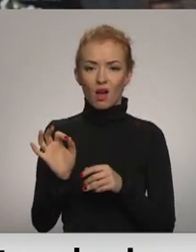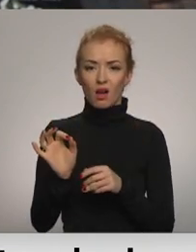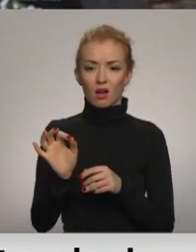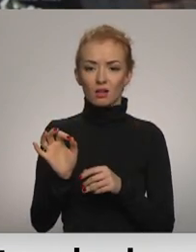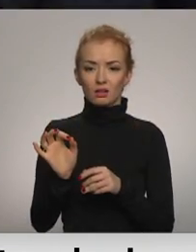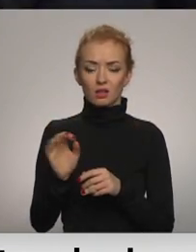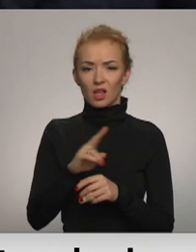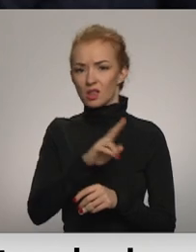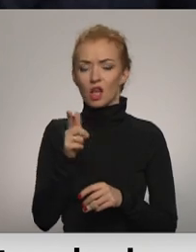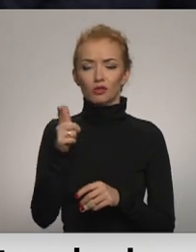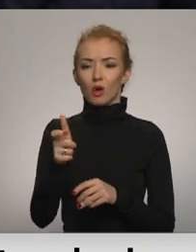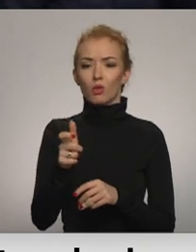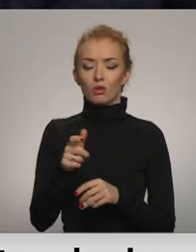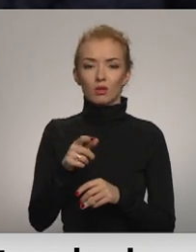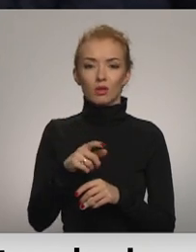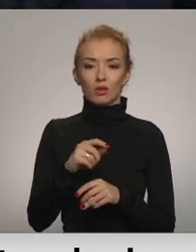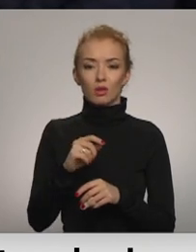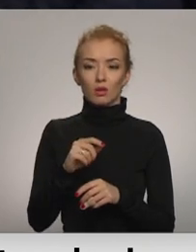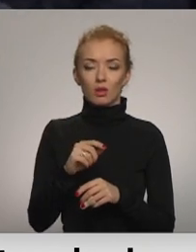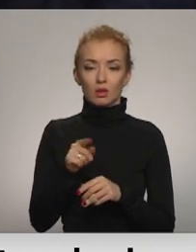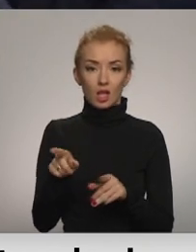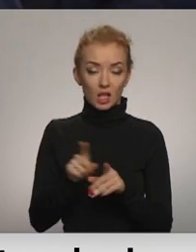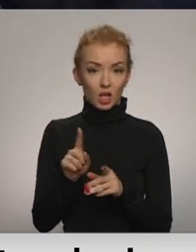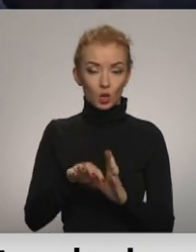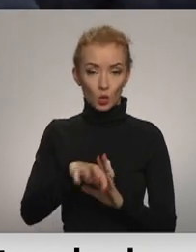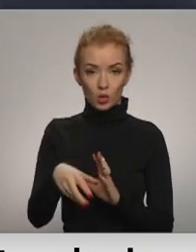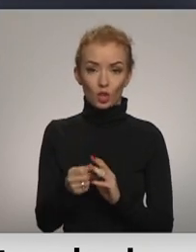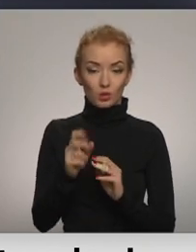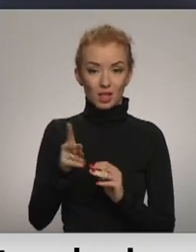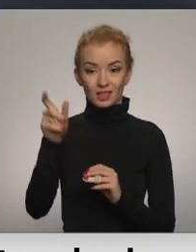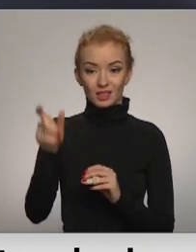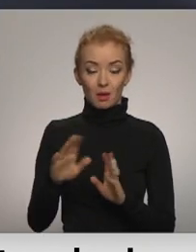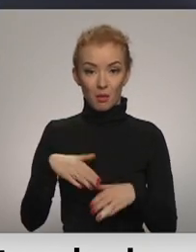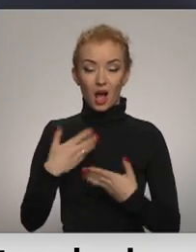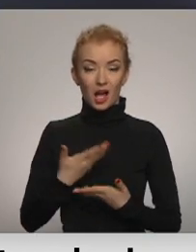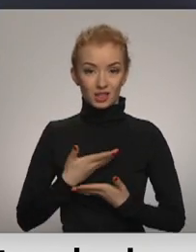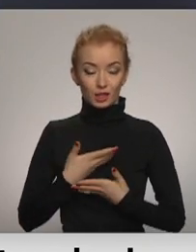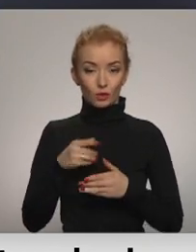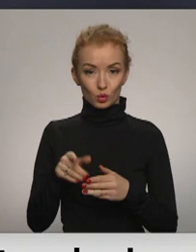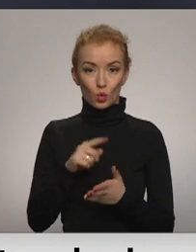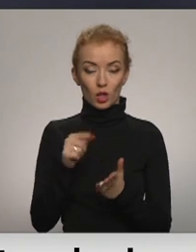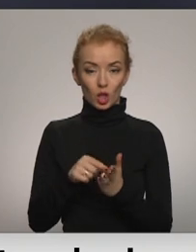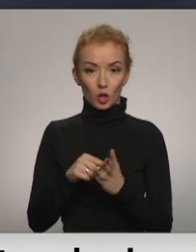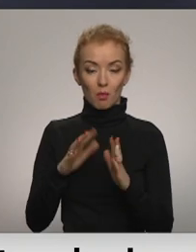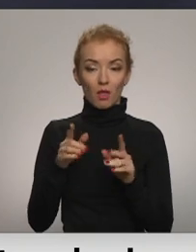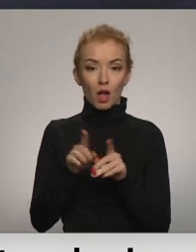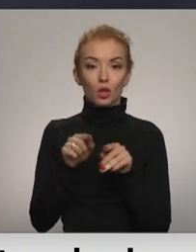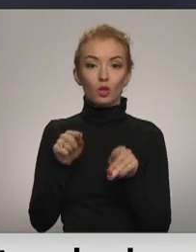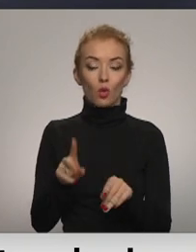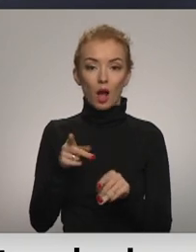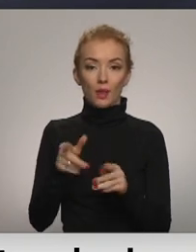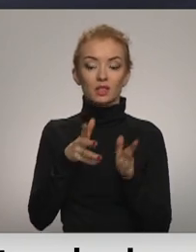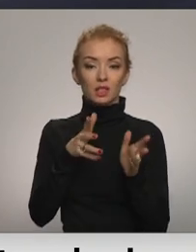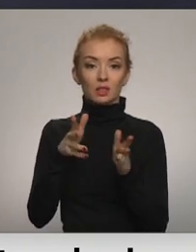nišīsim, nešaut. Tas lielākais arī noziegums, ka nav tikai, kad cilvēki pārdzīvo to holokaustu, bet arī to, kā tas